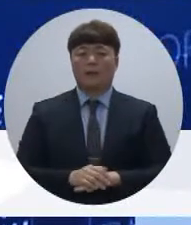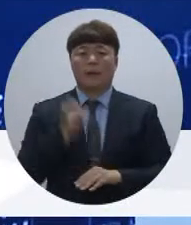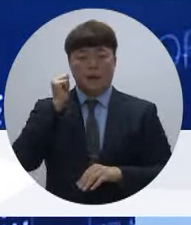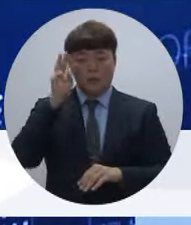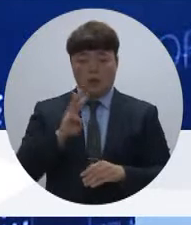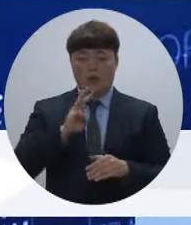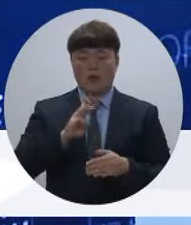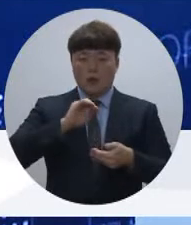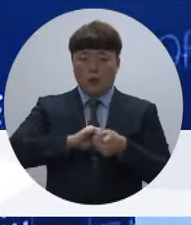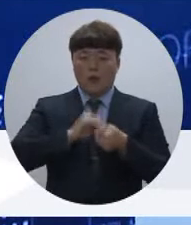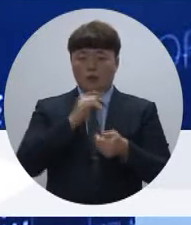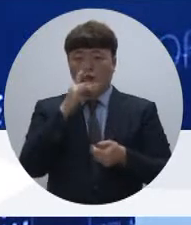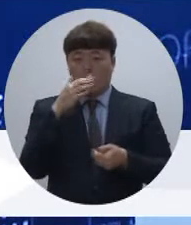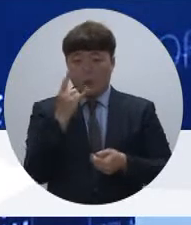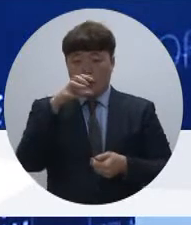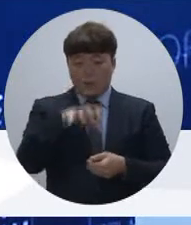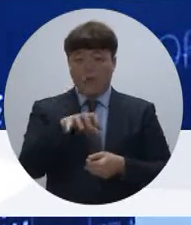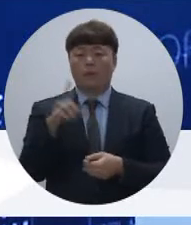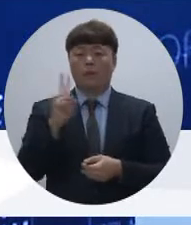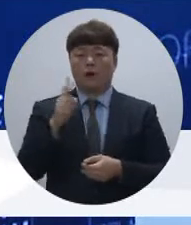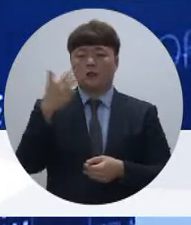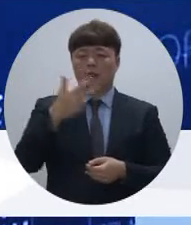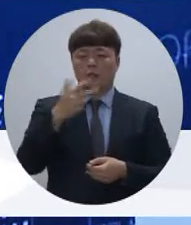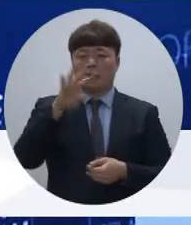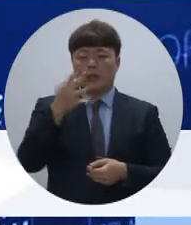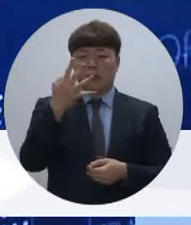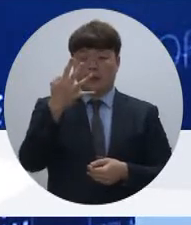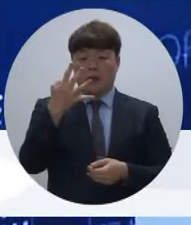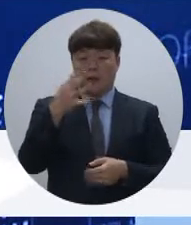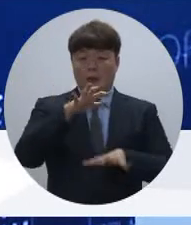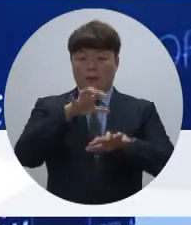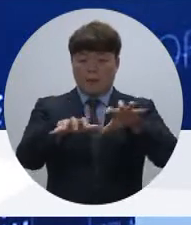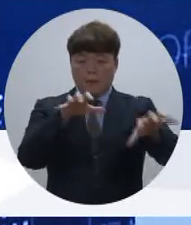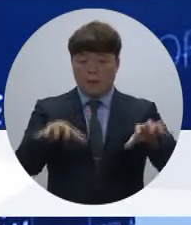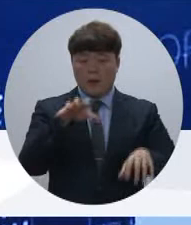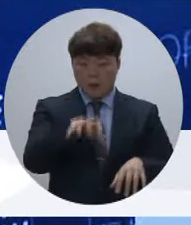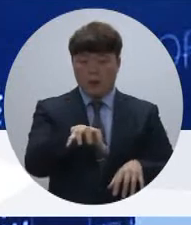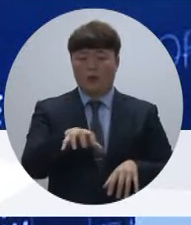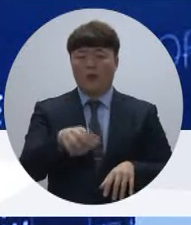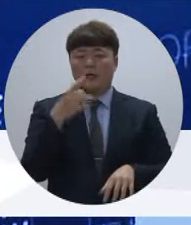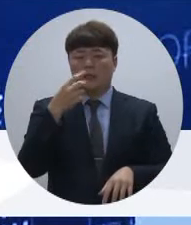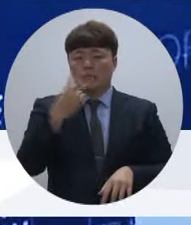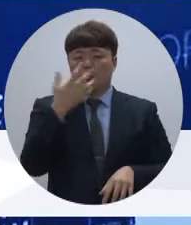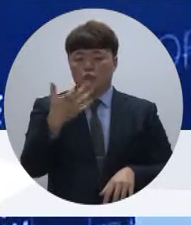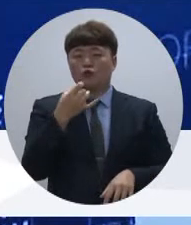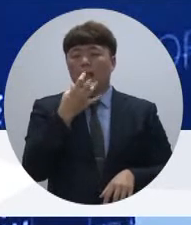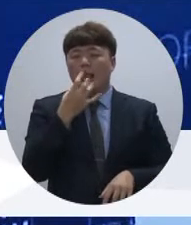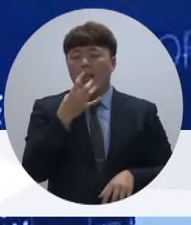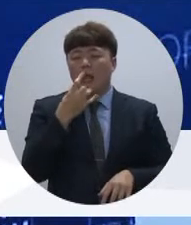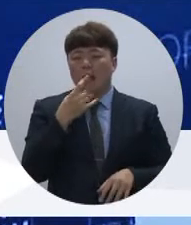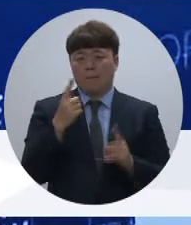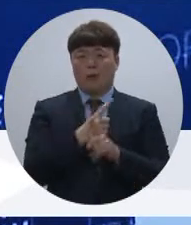합천군에서는 농협중앙회 합천군 지부를 통해 7,400여 농가에 2019년산 쌀 변동직불금